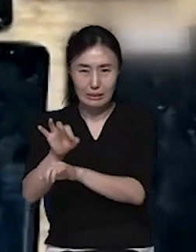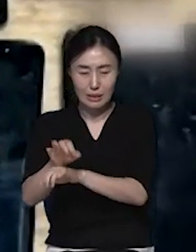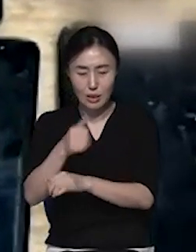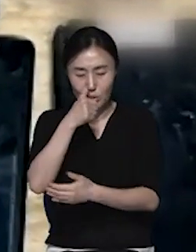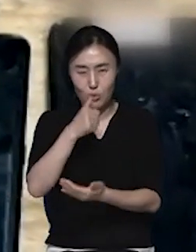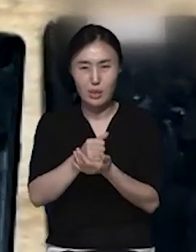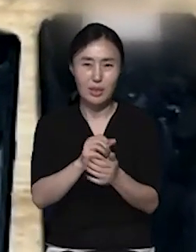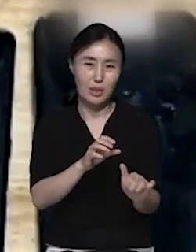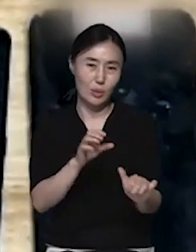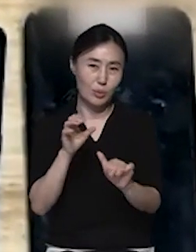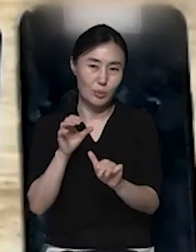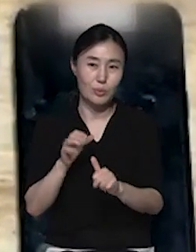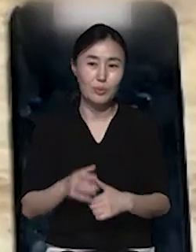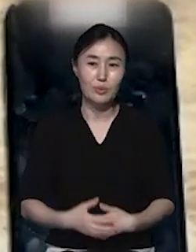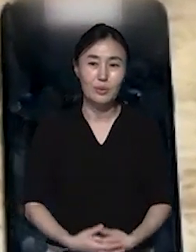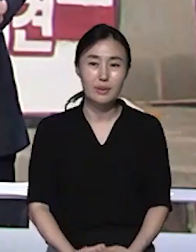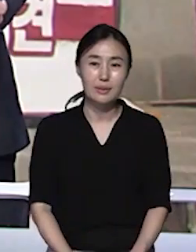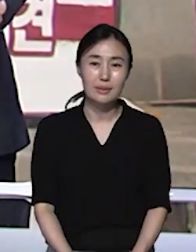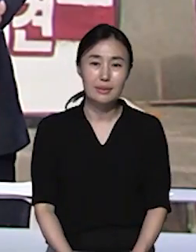알려졌습니다.